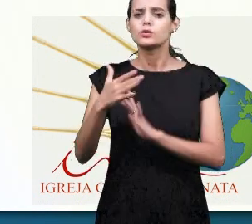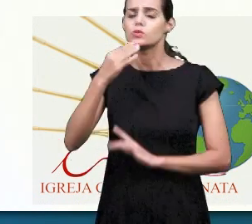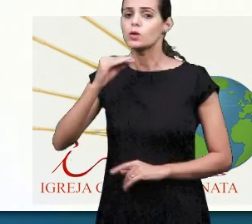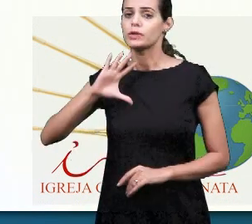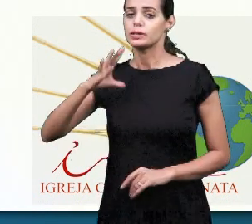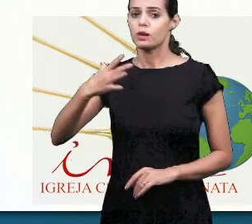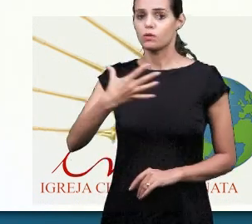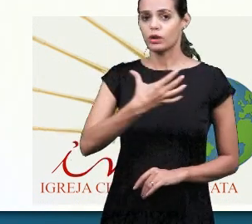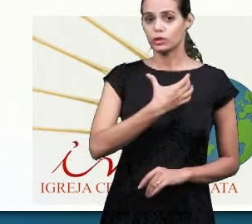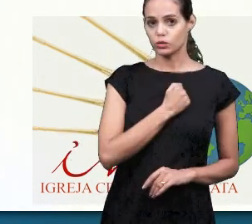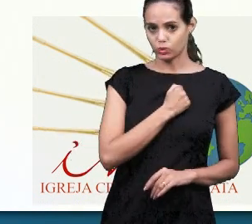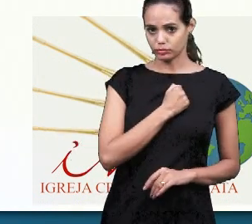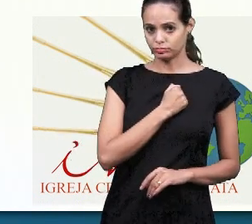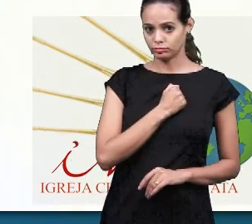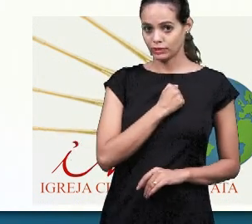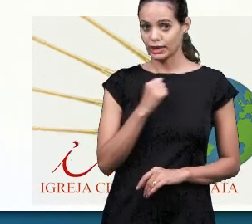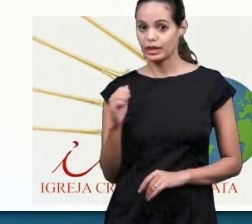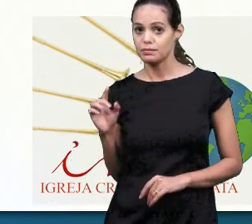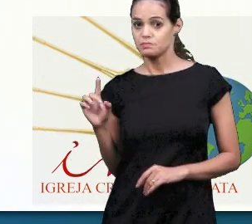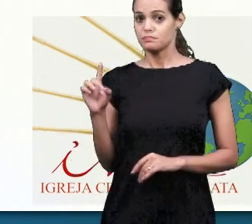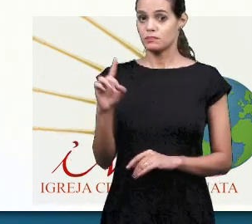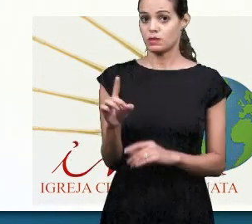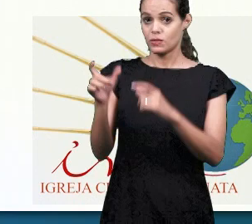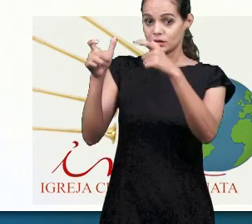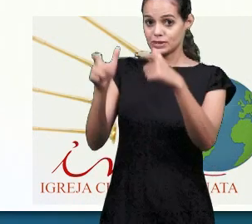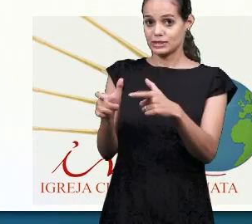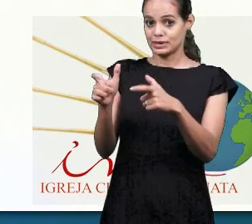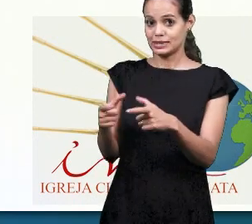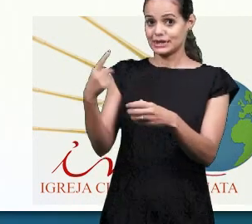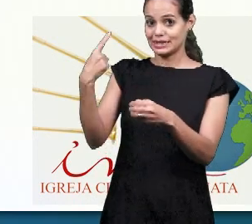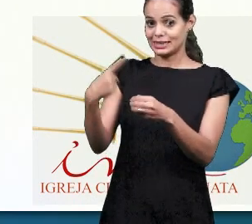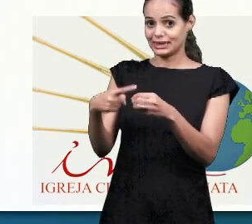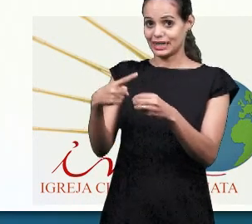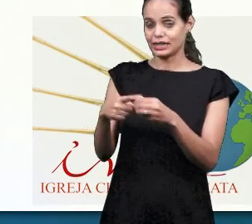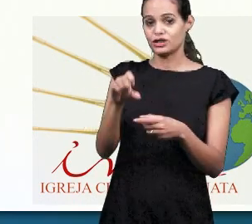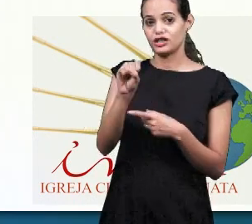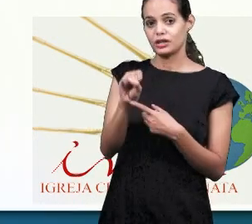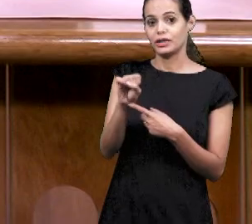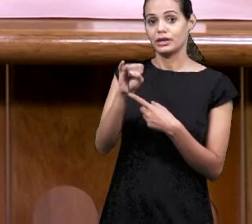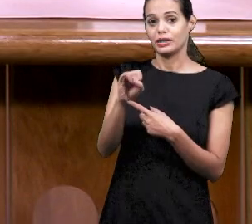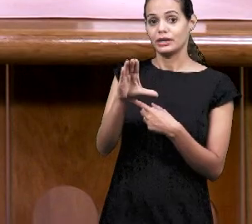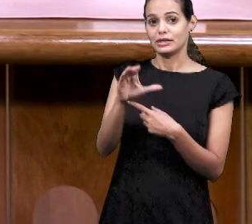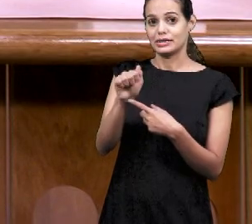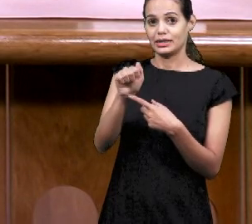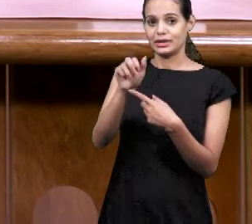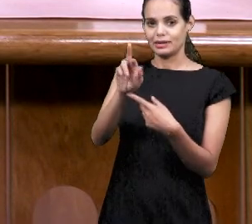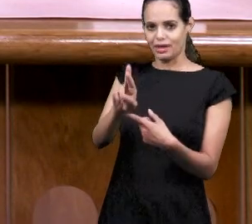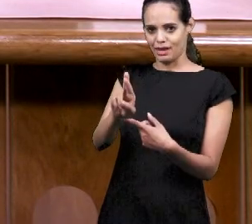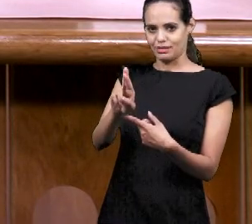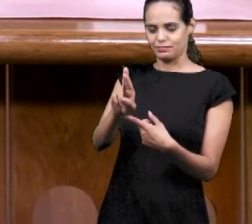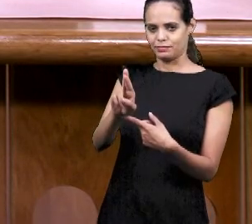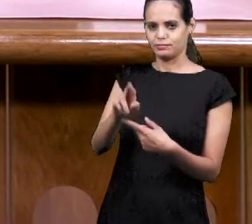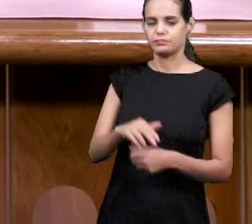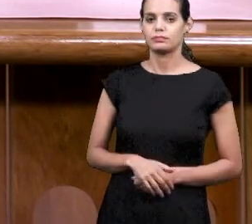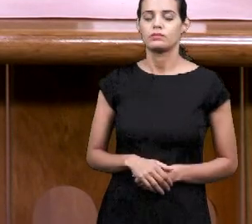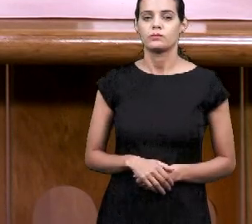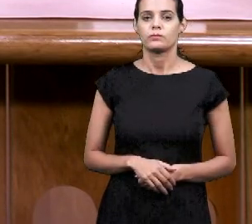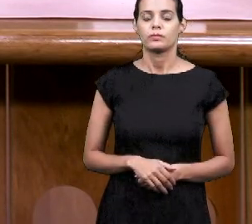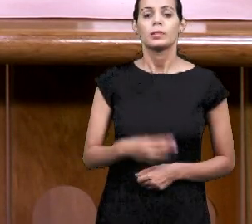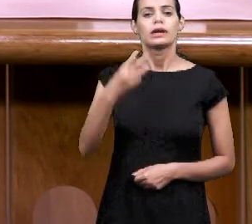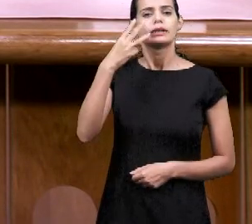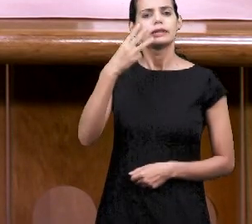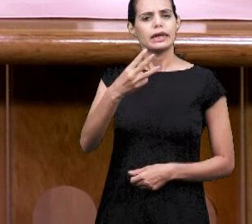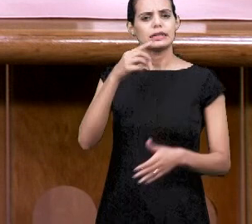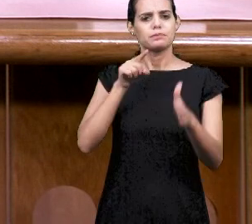de salut. Lettre A, quel est le mot? Et lettre B, expliquez le mot. La